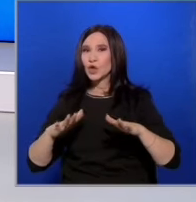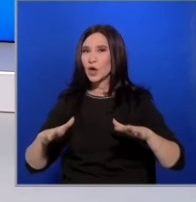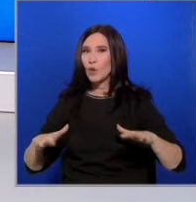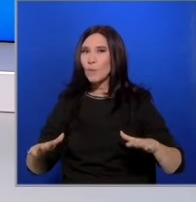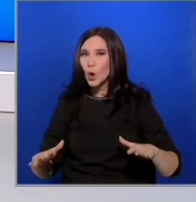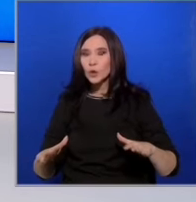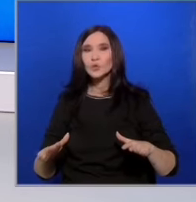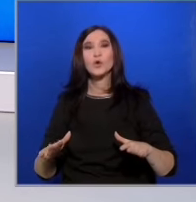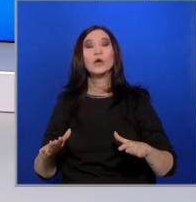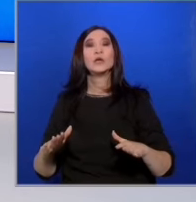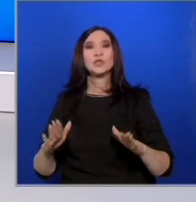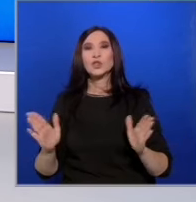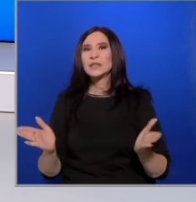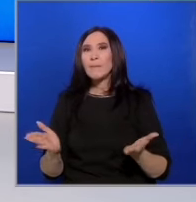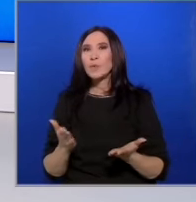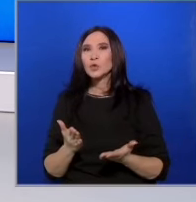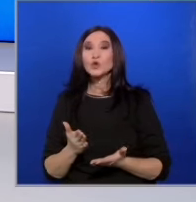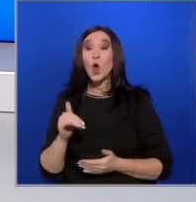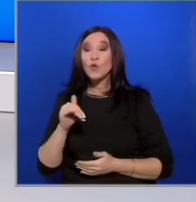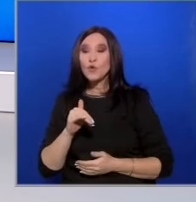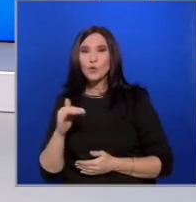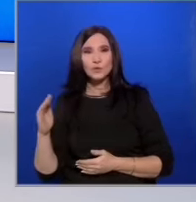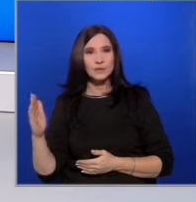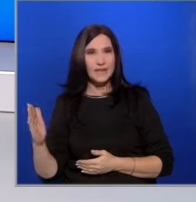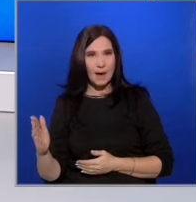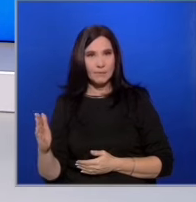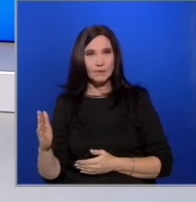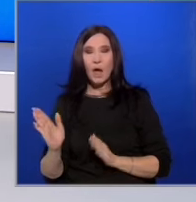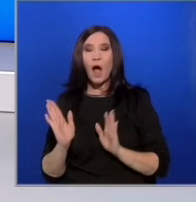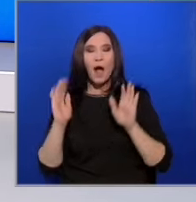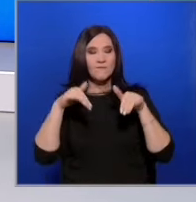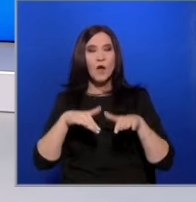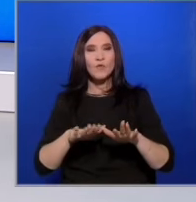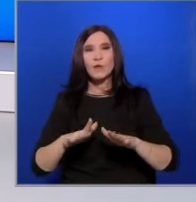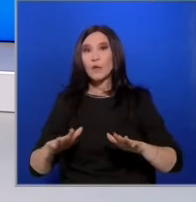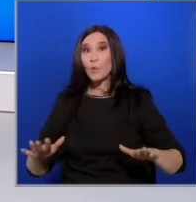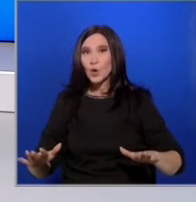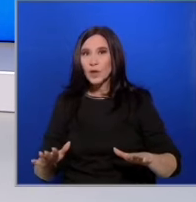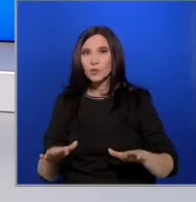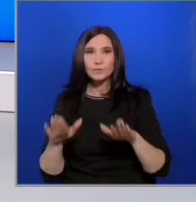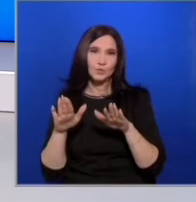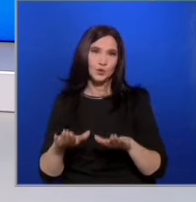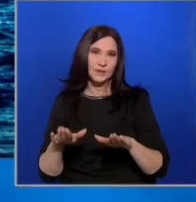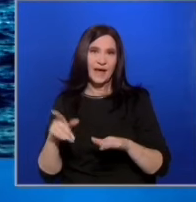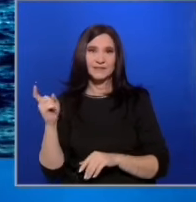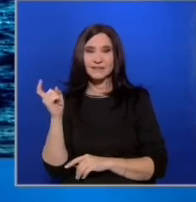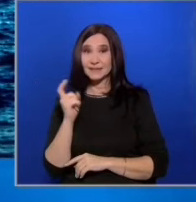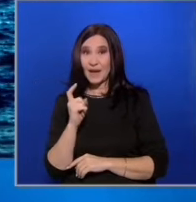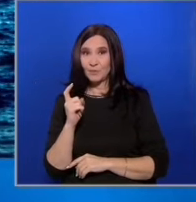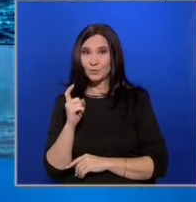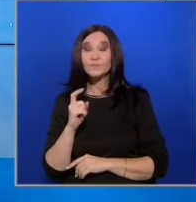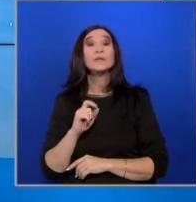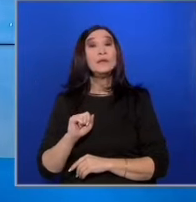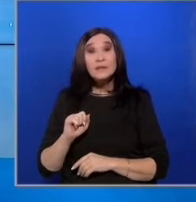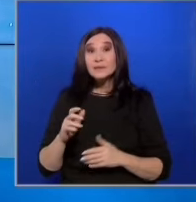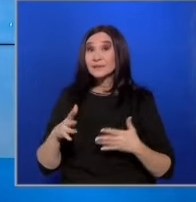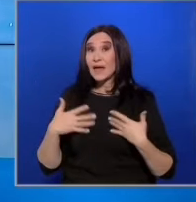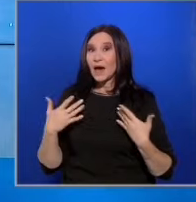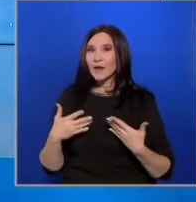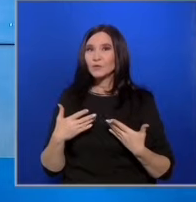по черноморието ще се ориентира от югозапад вълнението на морето ще остане слабо и за